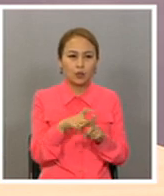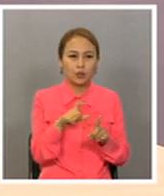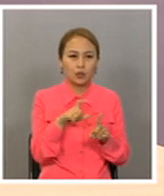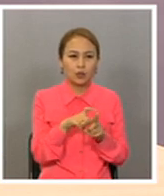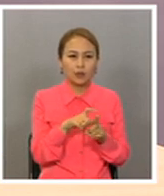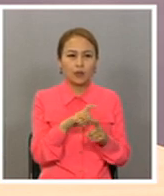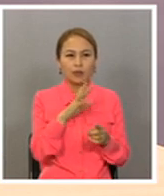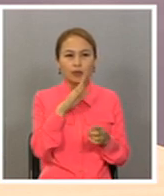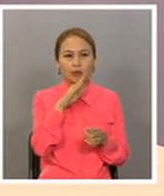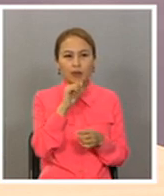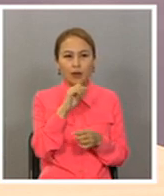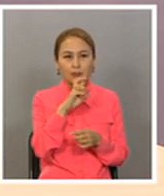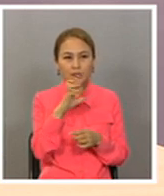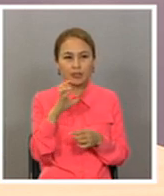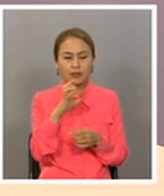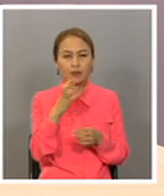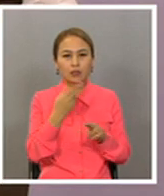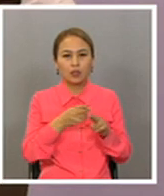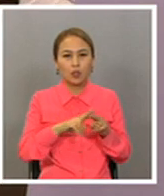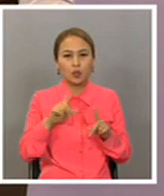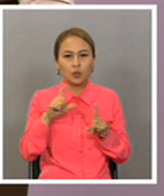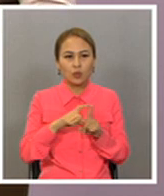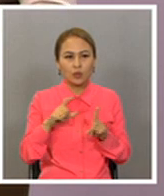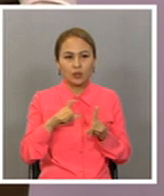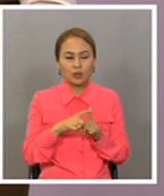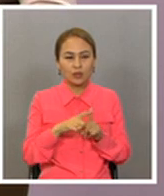табыс септігінің сөздер екен.